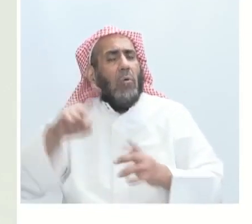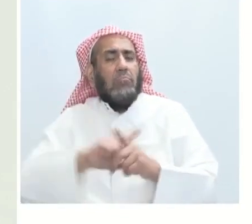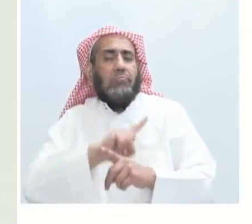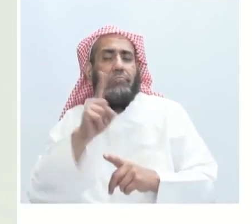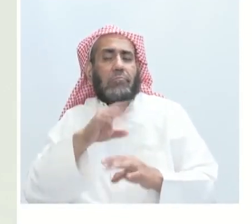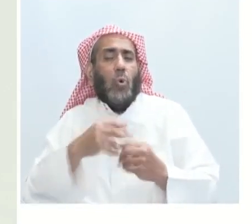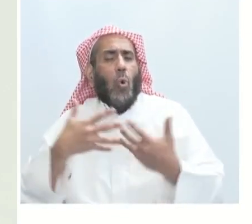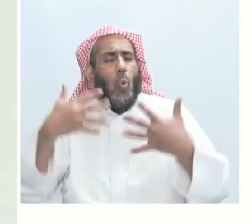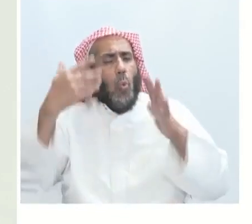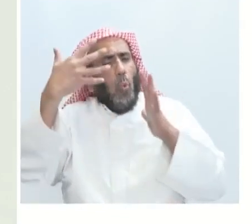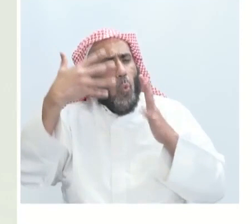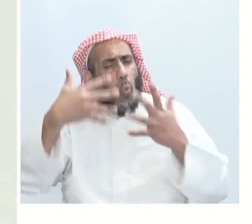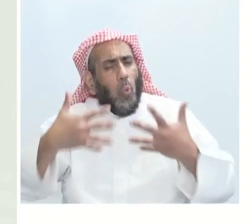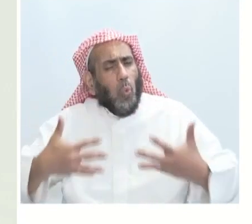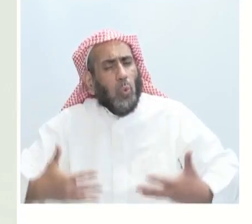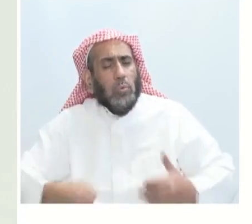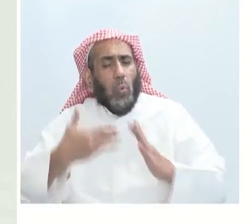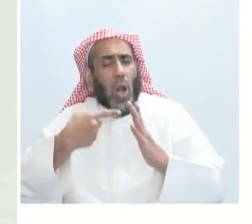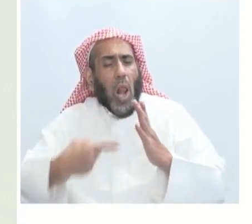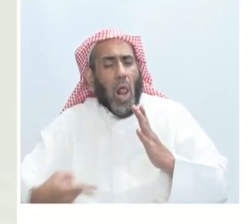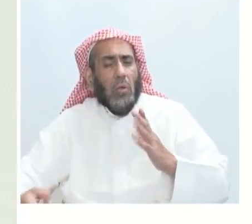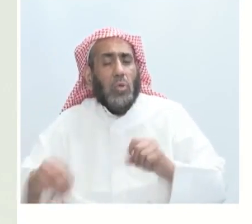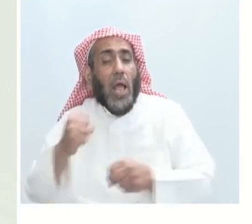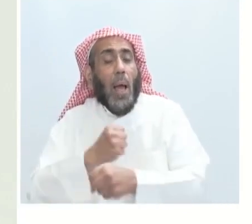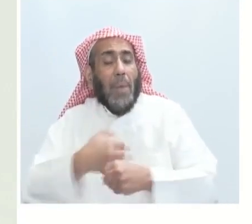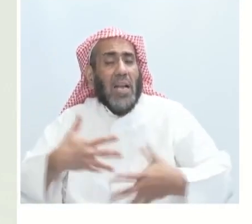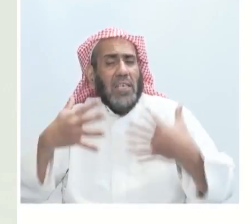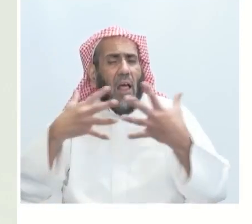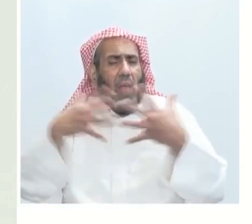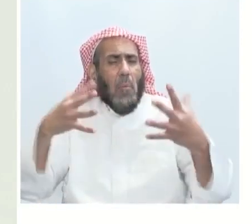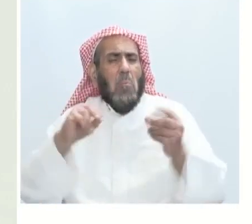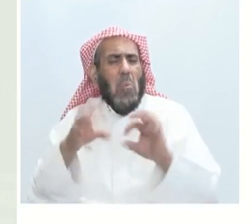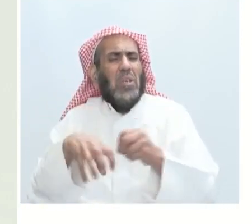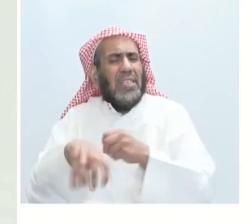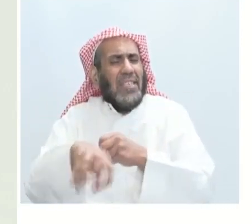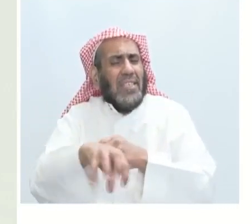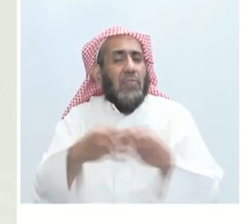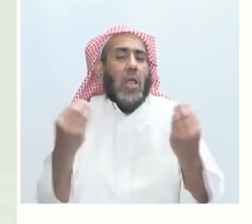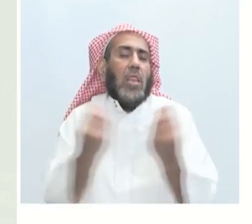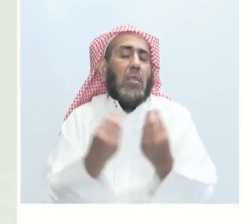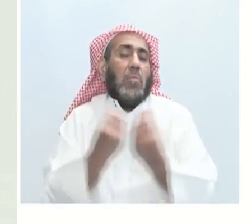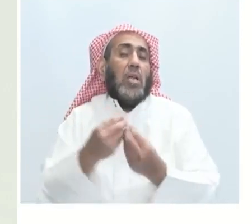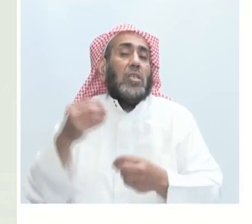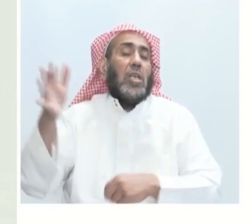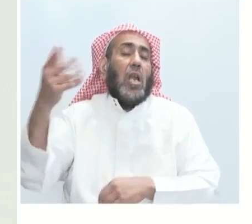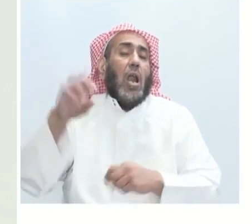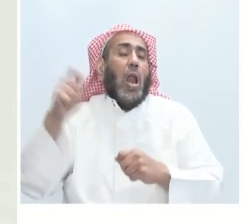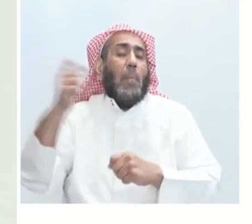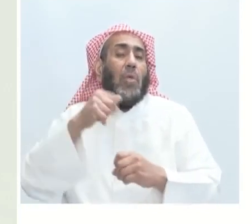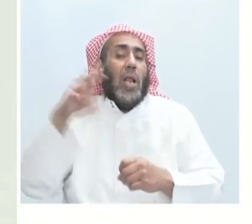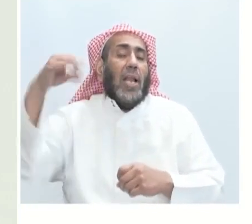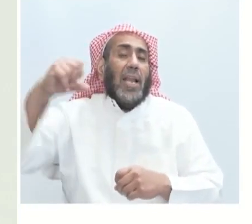وايضا الطول الكبير جدا ولكن توجد اعمال شعريه ضخمه يمكن تصنيفها ضمن شعر الملاحم وفي مقدمتها